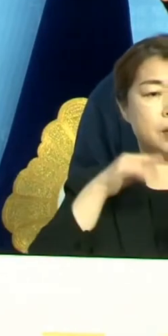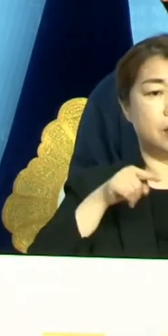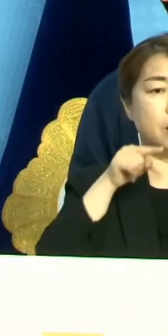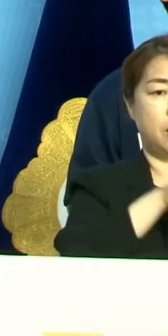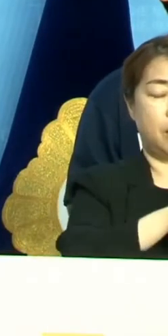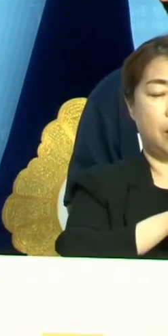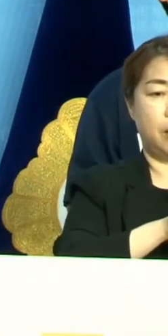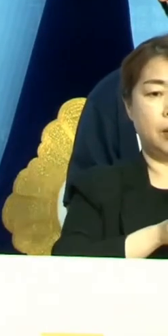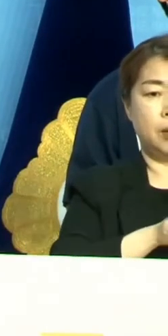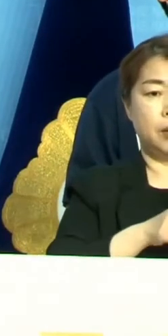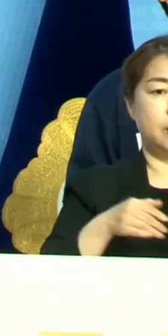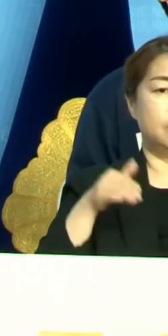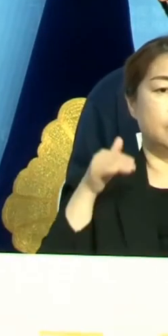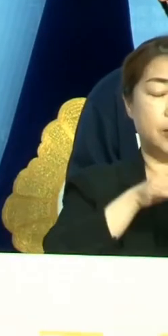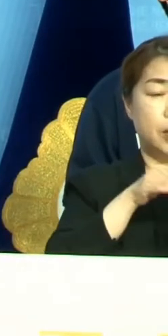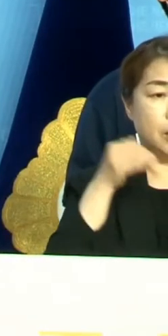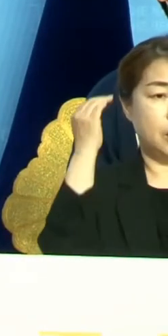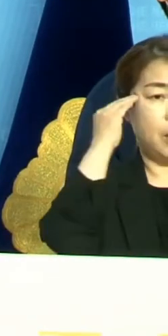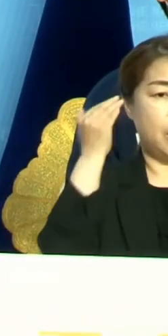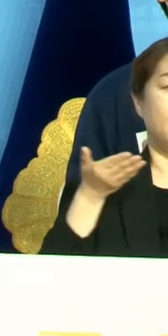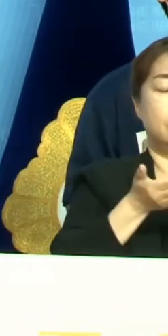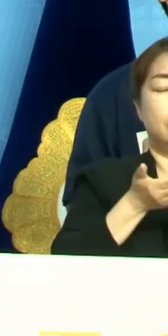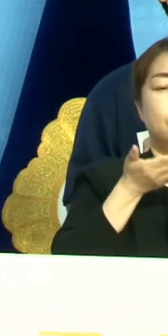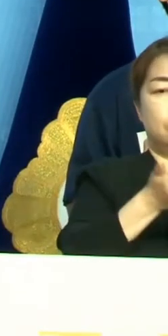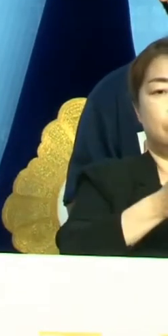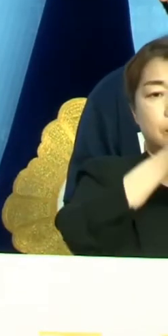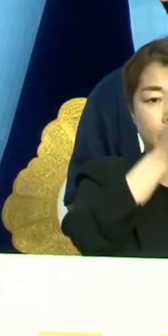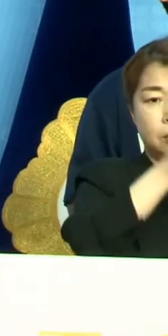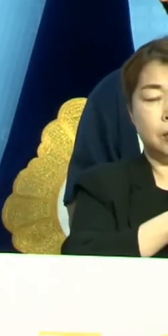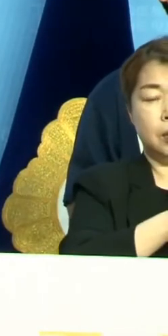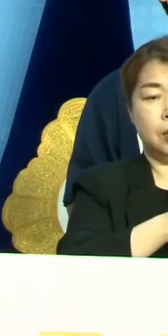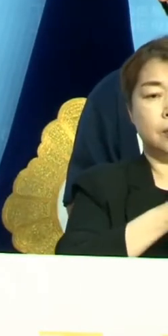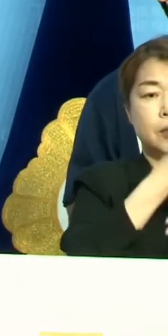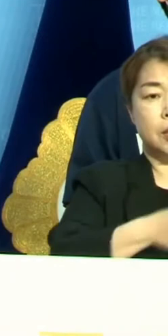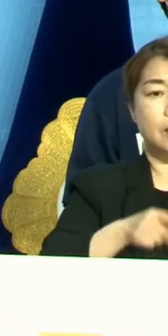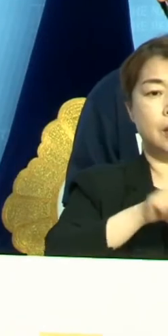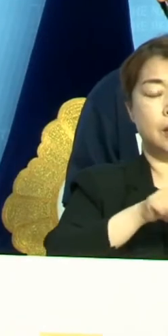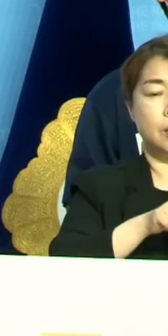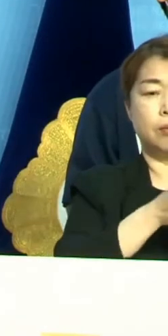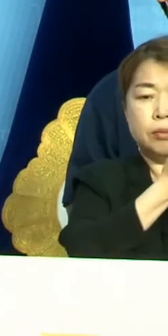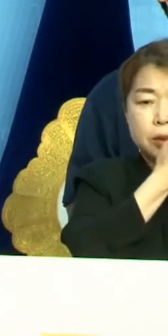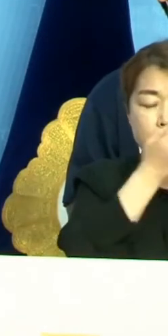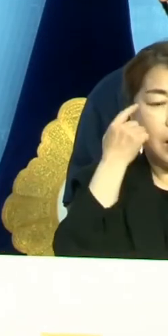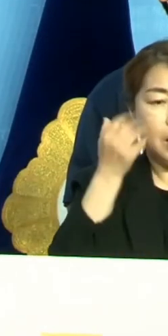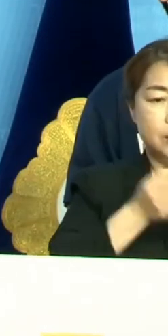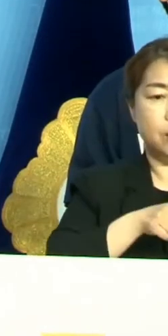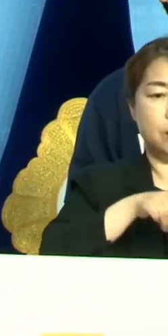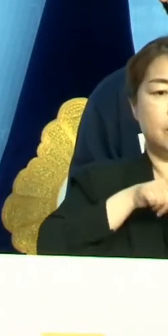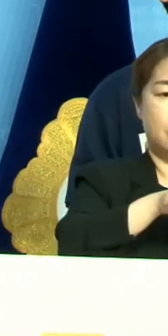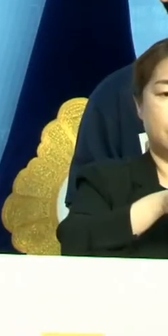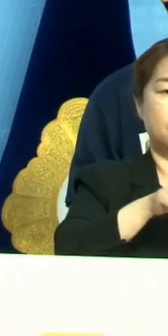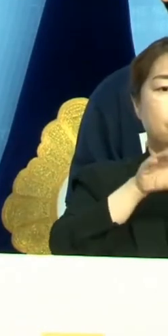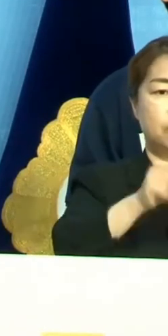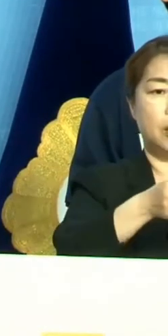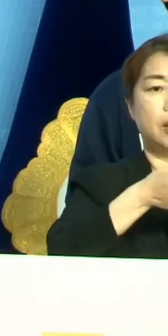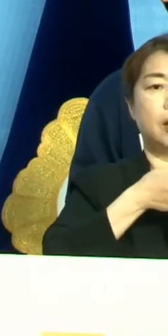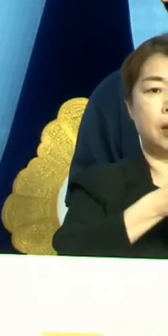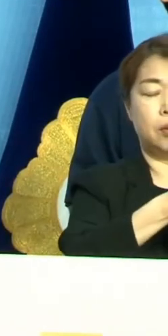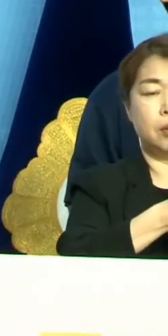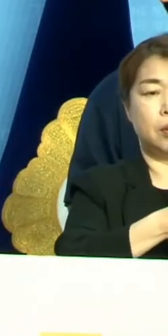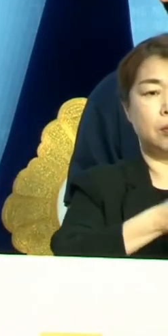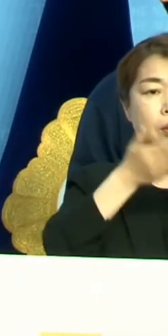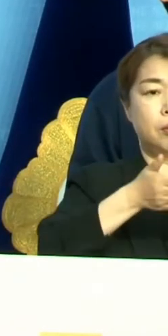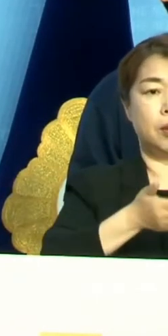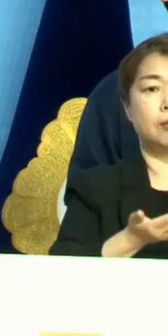강한 학생의 기본권 침해의 폭력을 부끄럽게 여기고 사과하며 당장 탄압을 중단할 것을 요구합니다